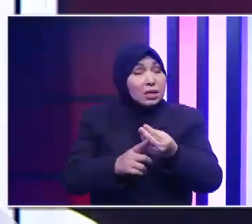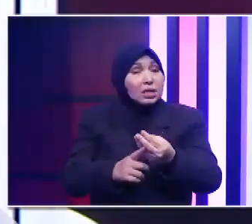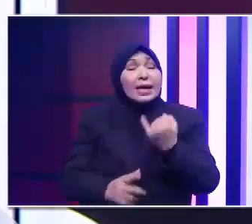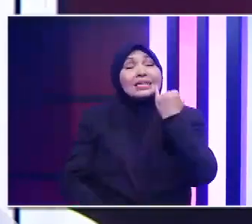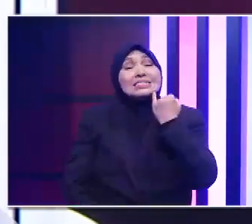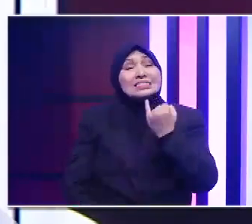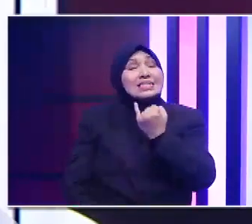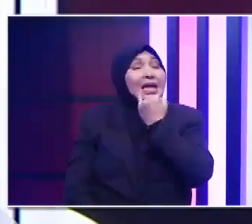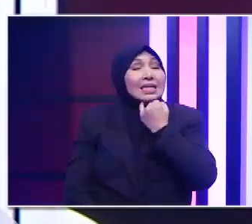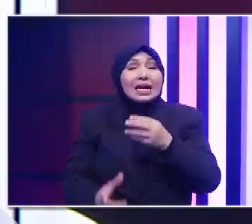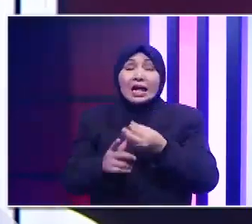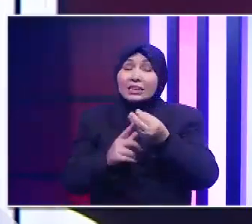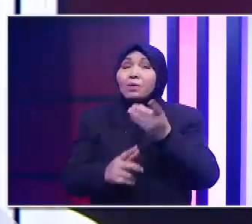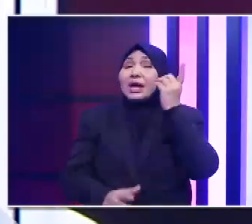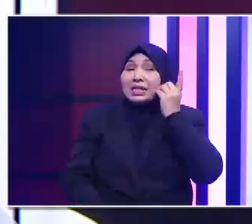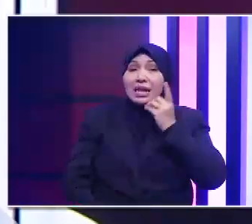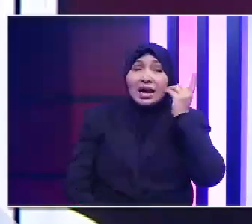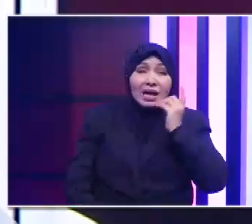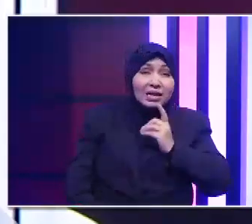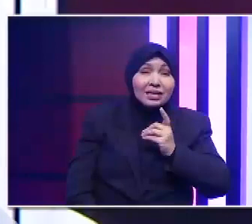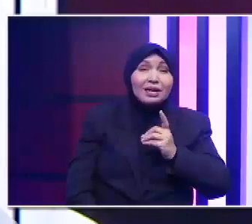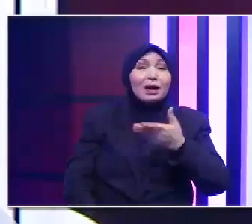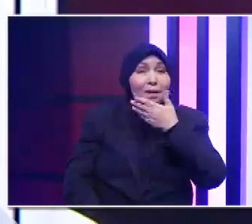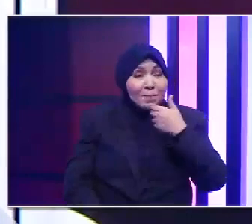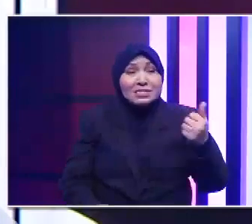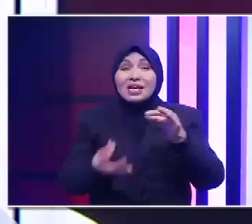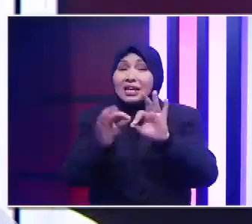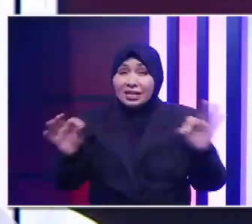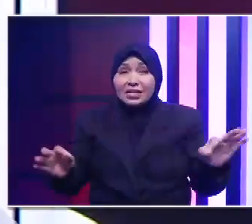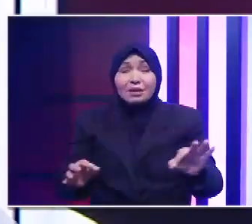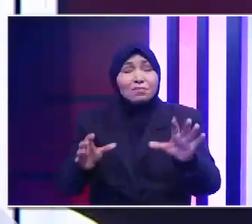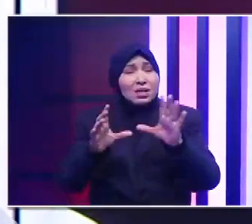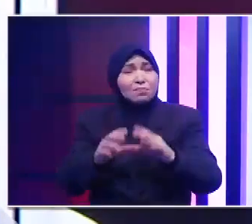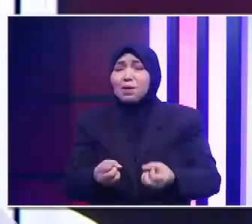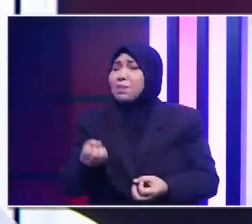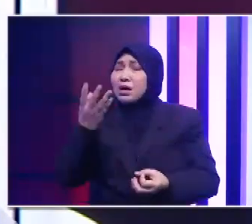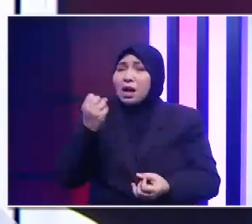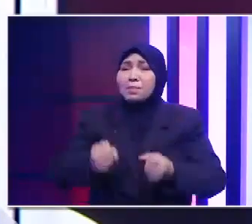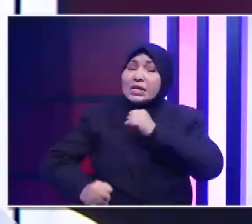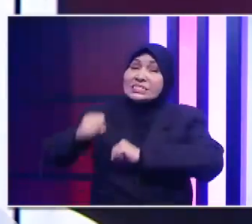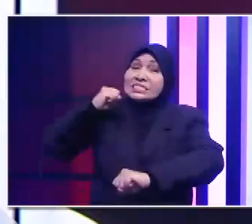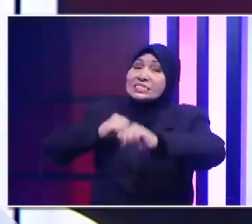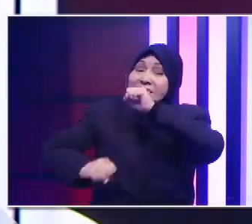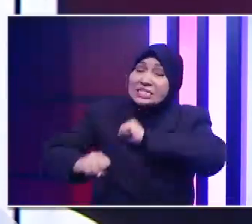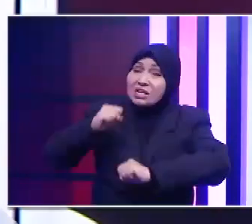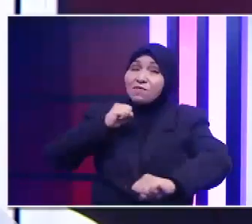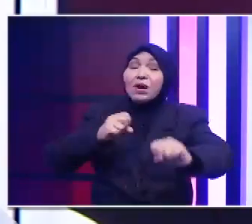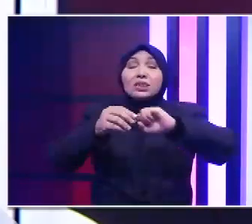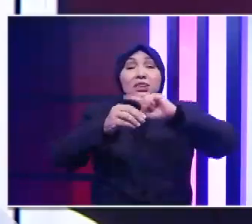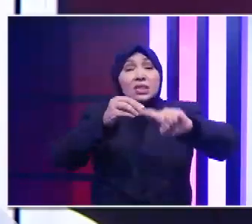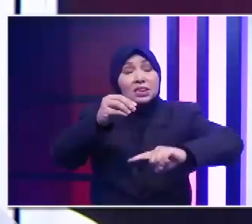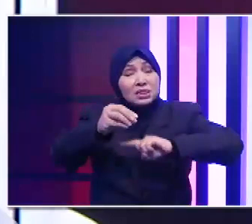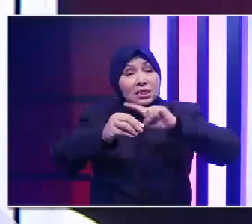janda atau yang gadis perawan dan menarik yakni menceritakan beberapa sifat tentang